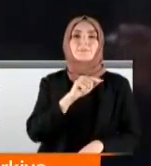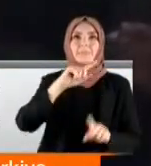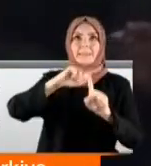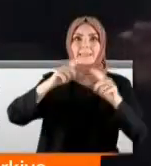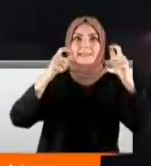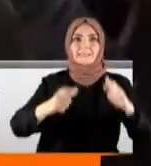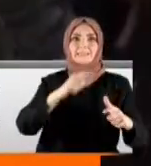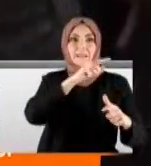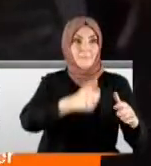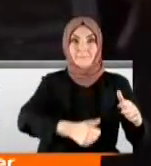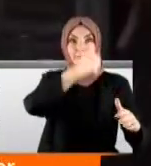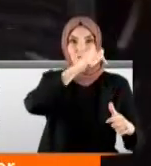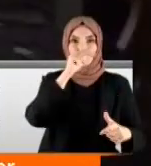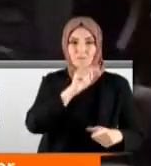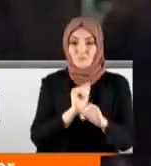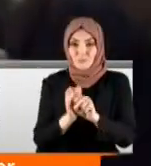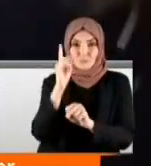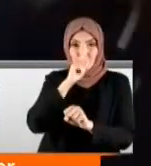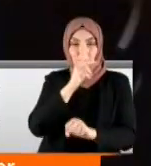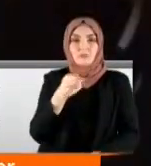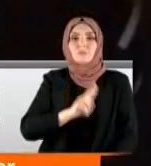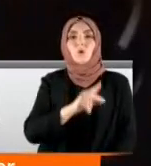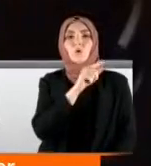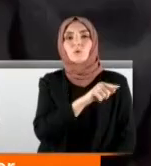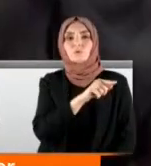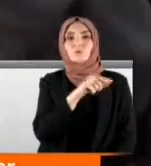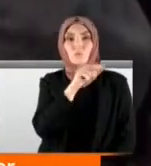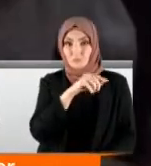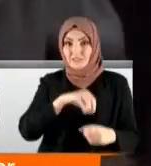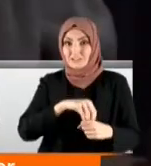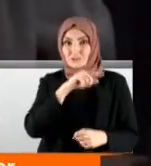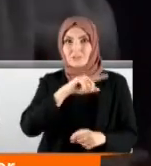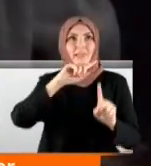kaybetti. Başpiskopos için kilisede cenaze töreni düzenlendi.